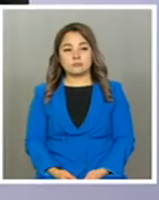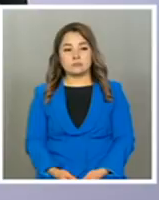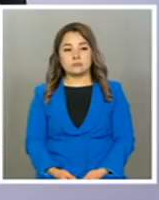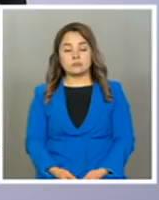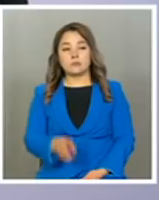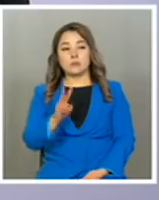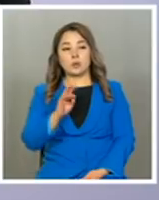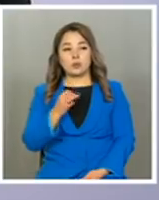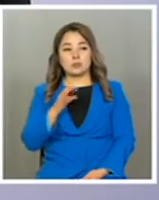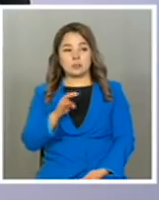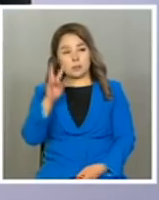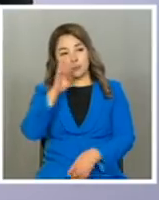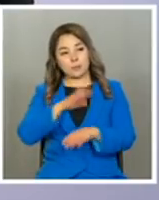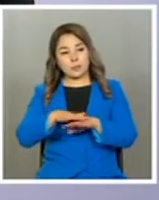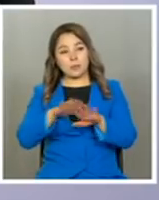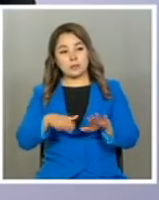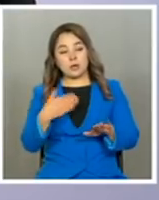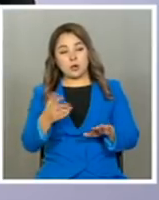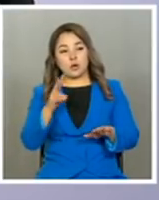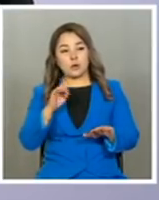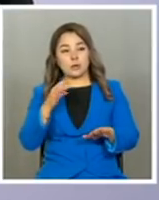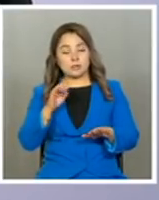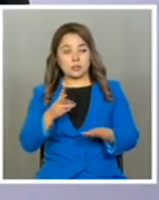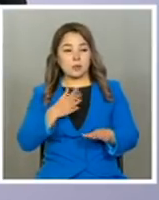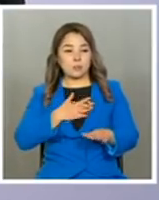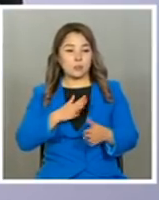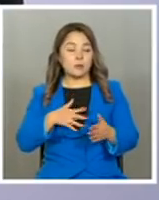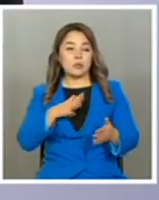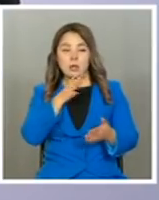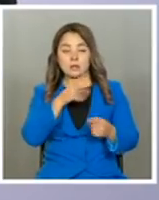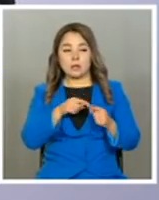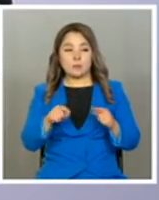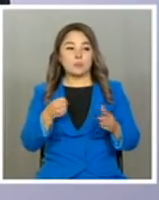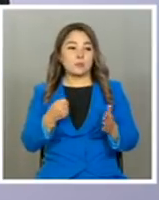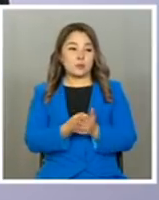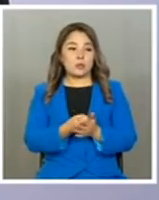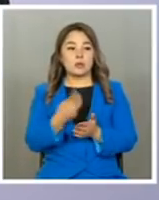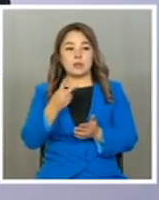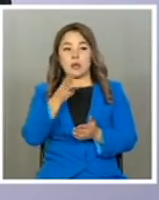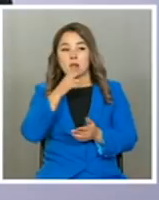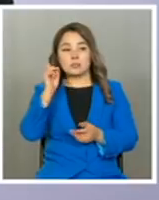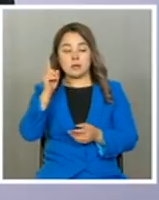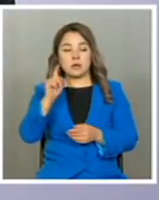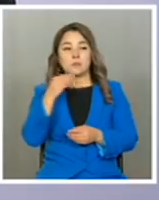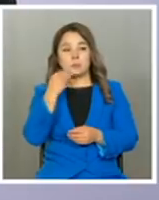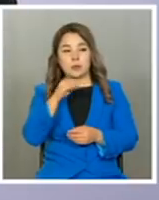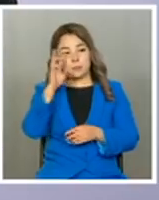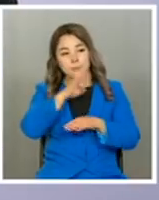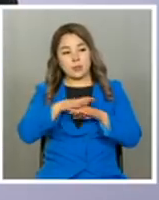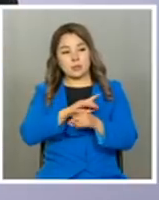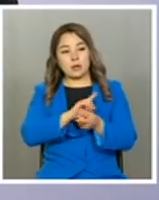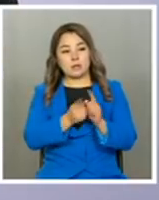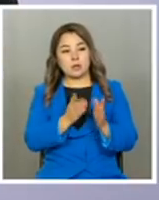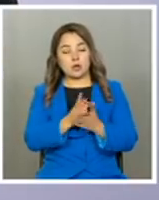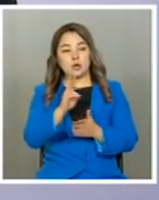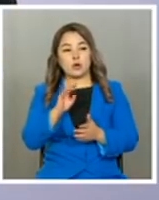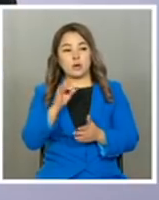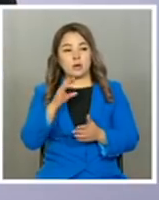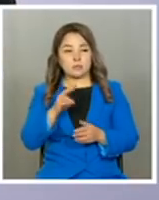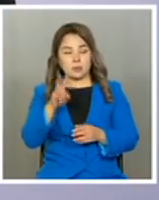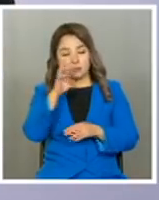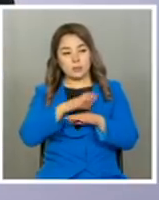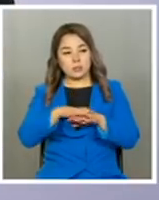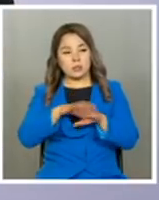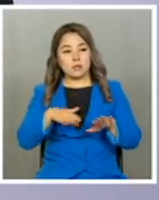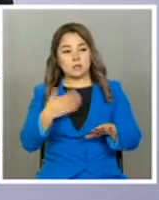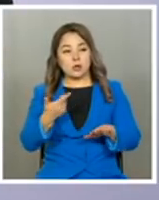Үйсін мемлекеті. Үйсіндер біздің заманымыздан бұрын 2-ші ғасырда мықты мемлекетке айналған. Үйсін мемлекеті ғұндармен